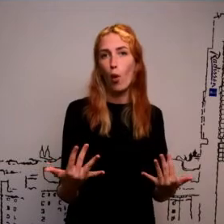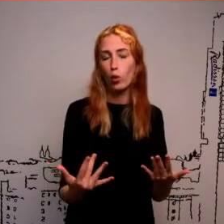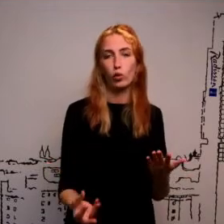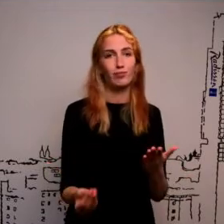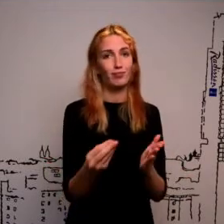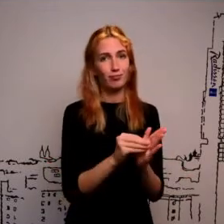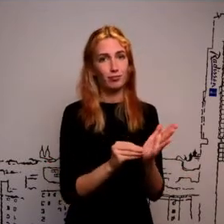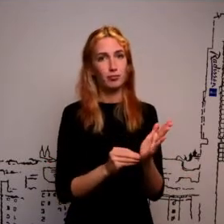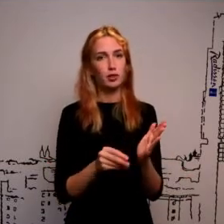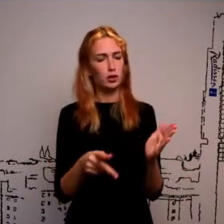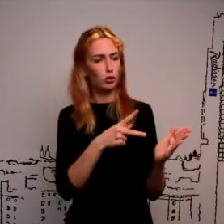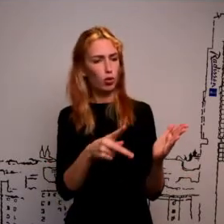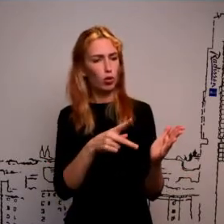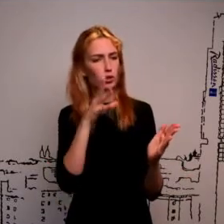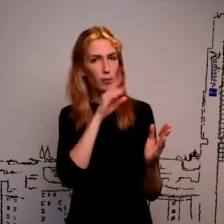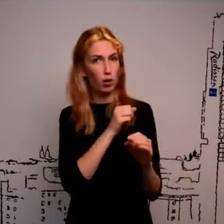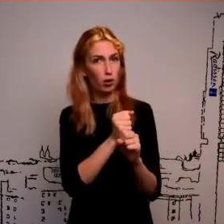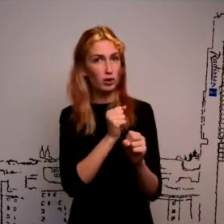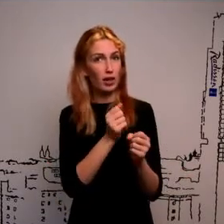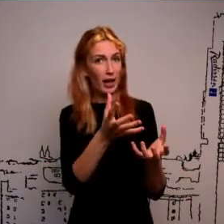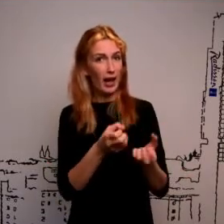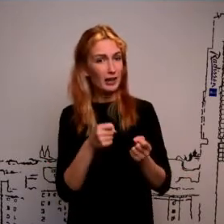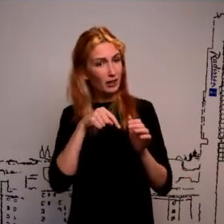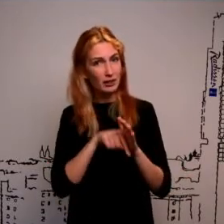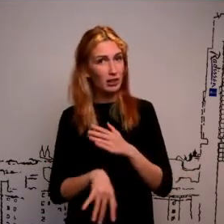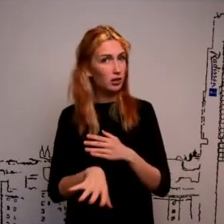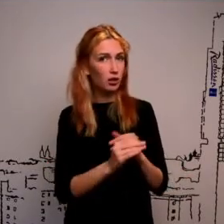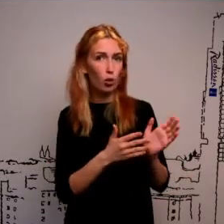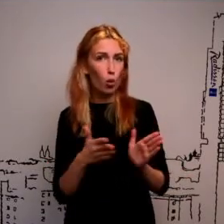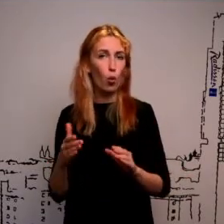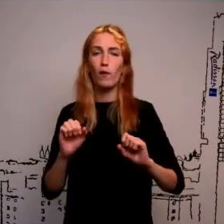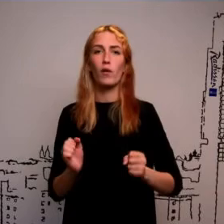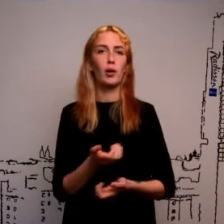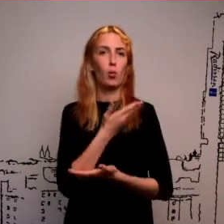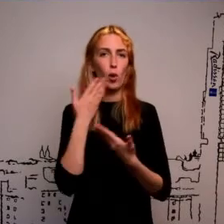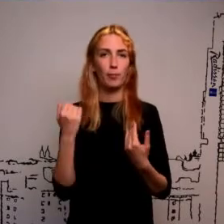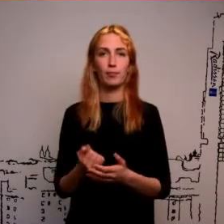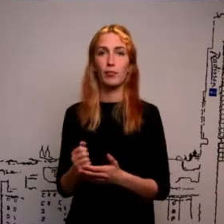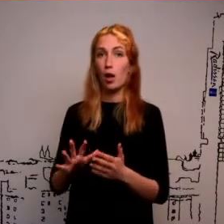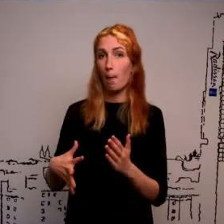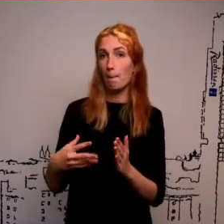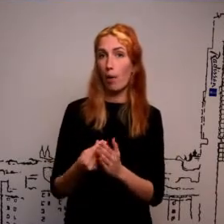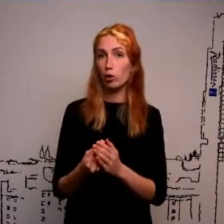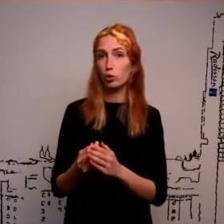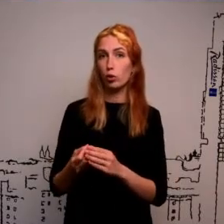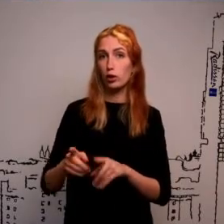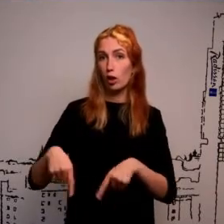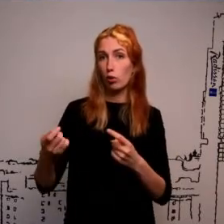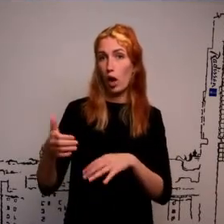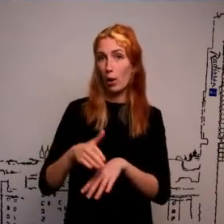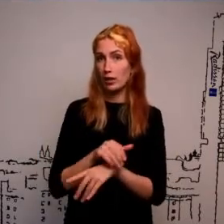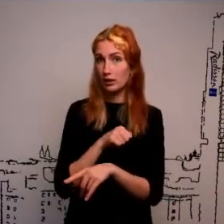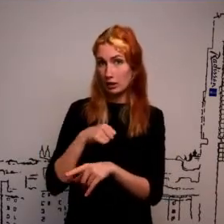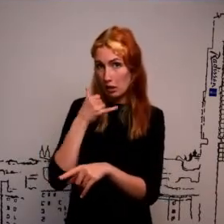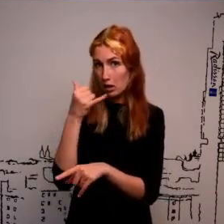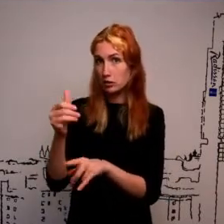hinnata seda, et kas seal töökohas on ikka kõik korras või ei ole. Kas maksutoljamatis see võib kailistada või maksutoljamatis eelistab ise, kui